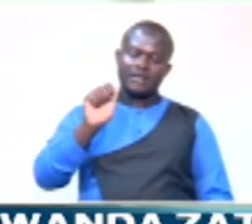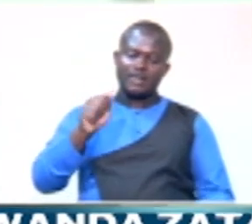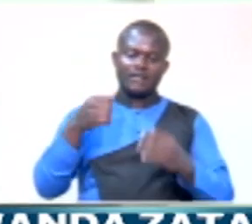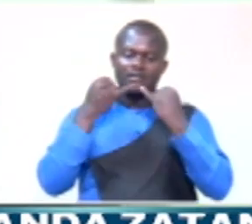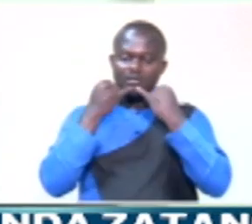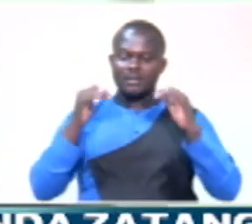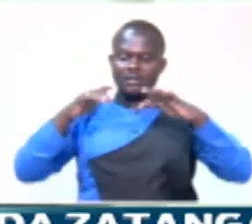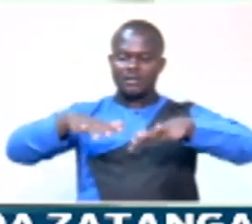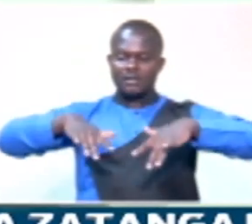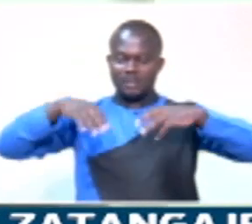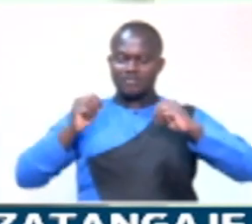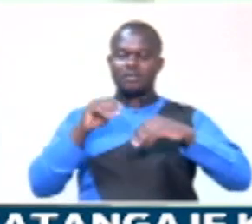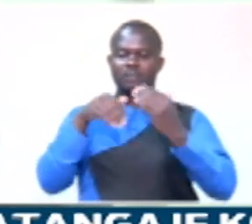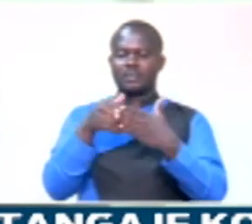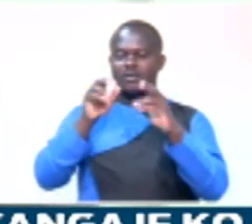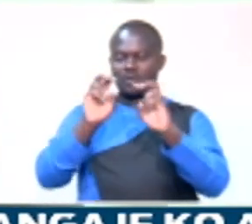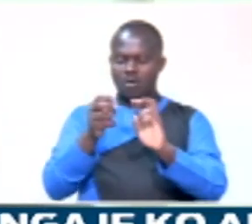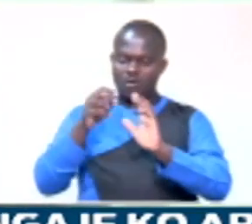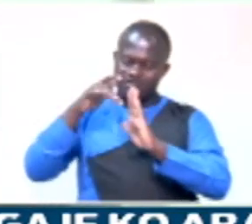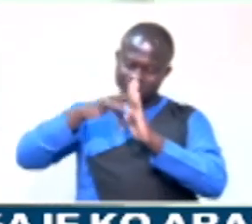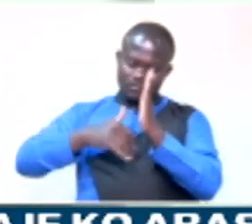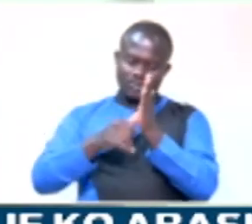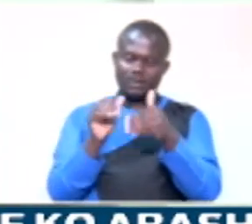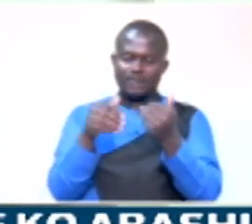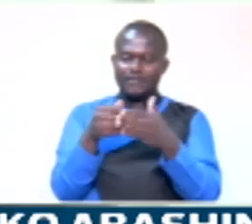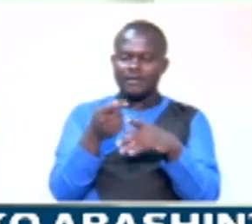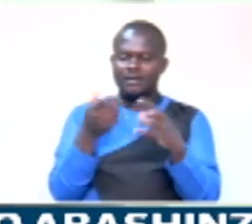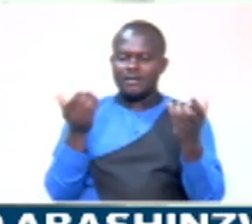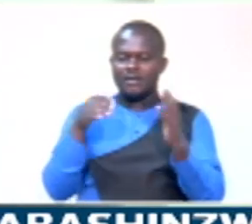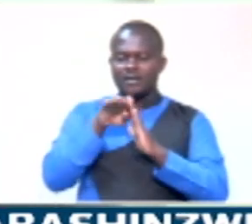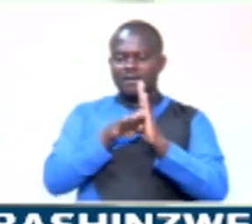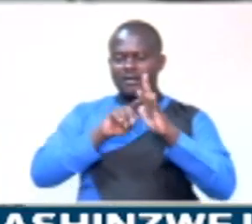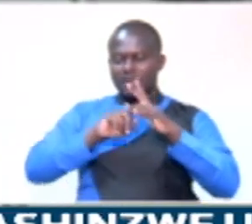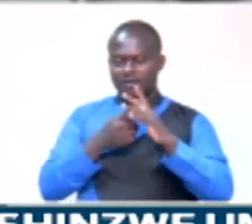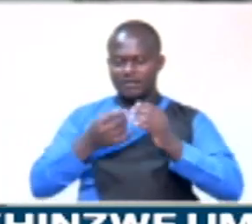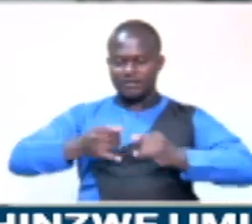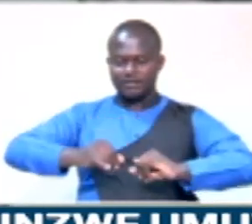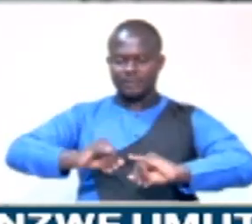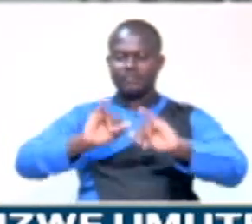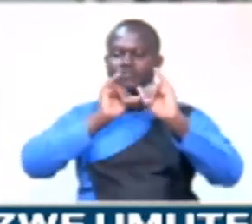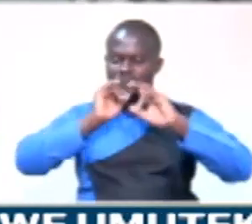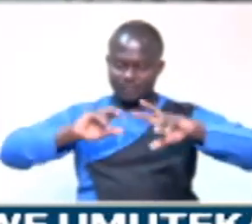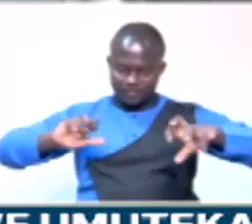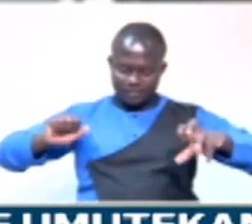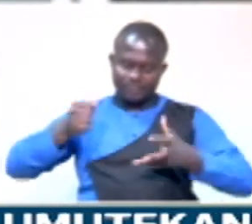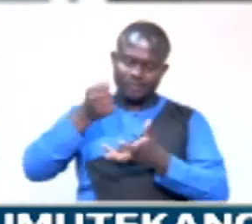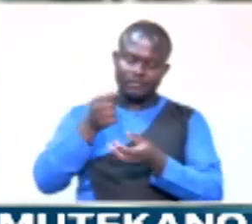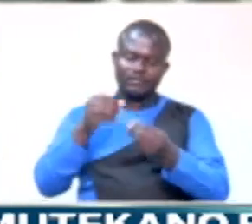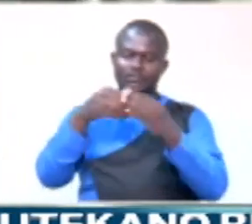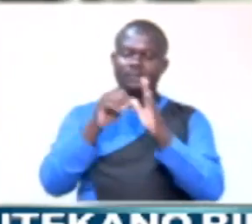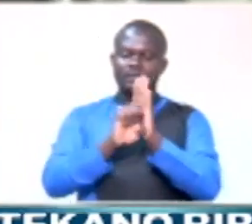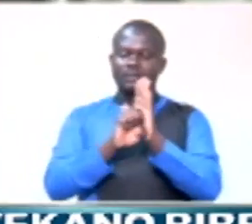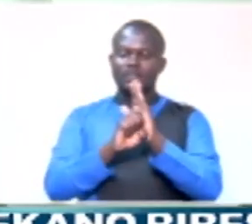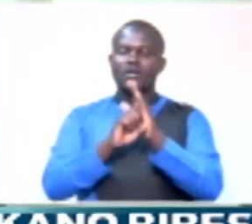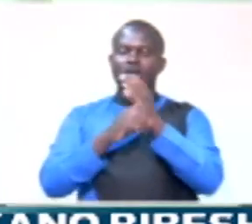yabwiye Inteko Rusange y'Umutwe w'Abadepite ko umuzi w'ibibazo byose ari uko iyi gahunda yatangiye gushyirwa mu bikorwa nta nyigo, atanga urugero ku ruganda